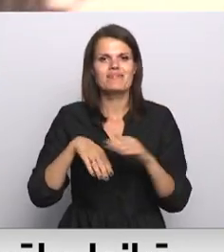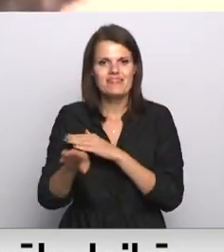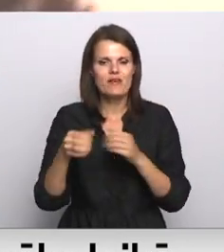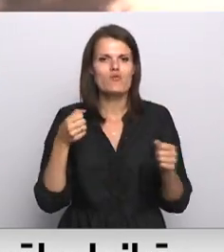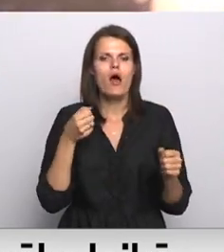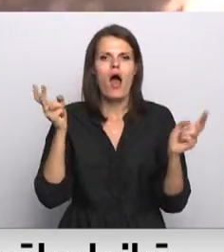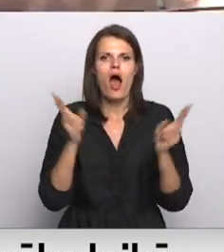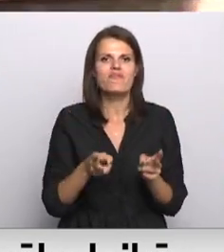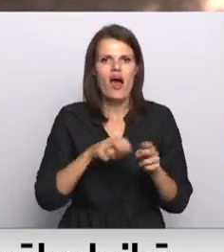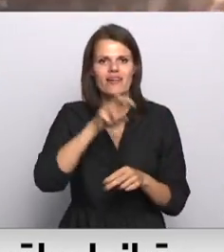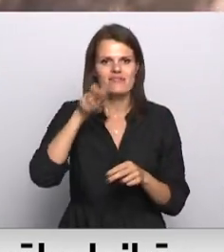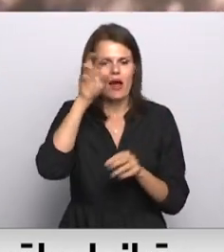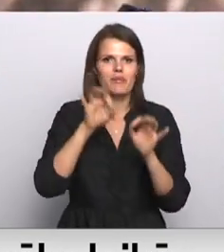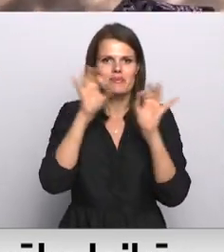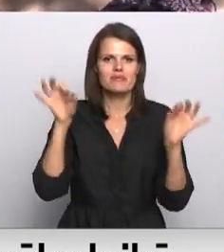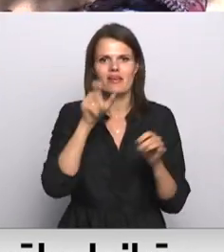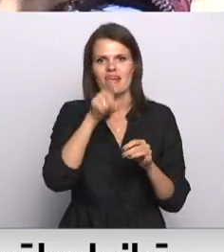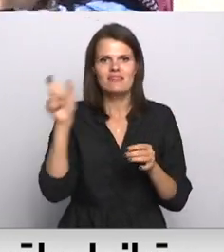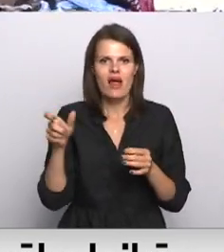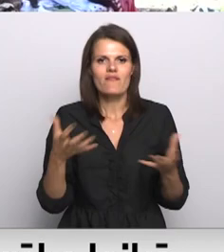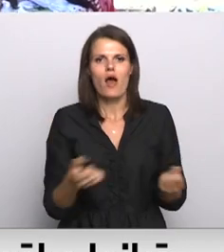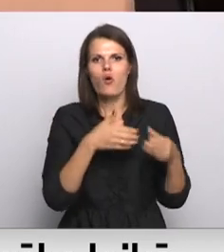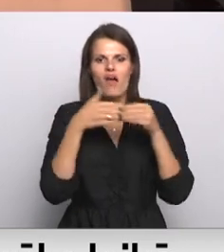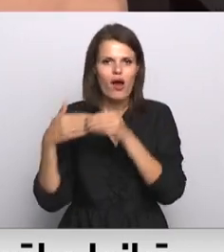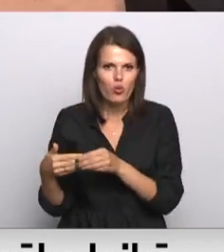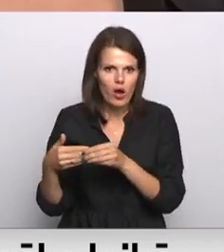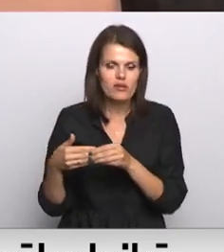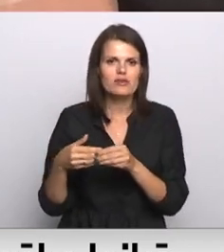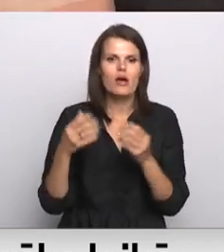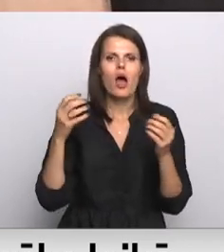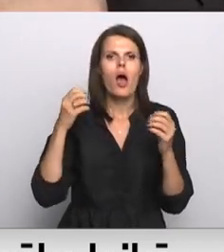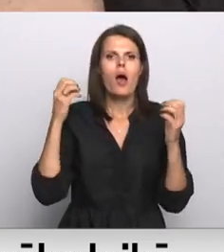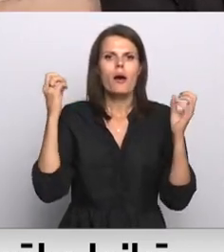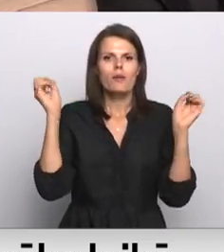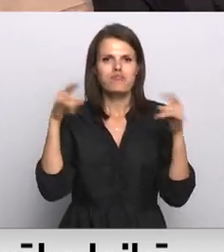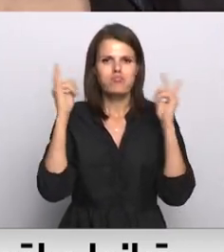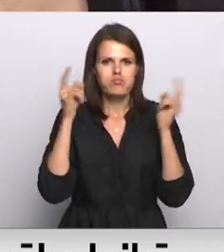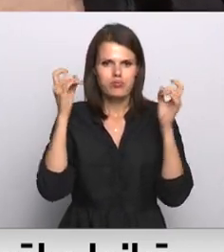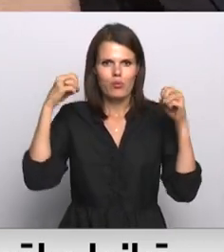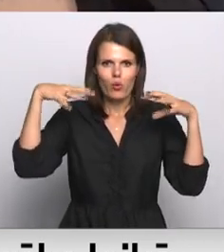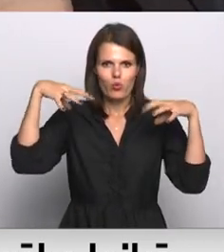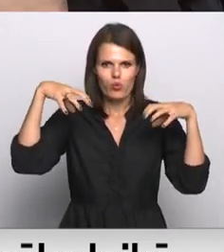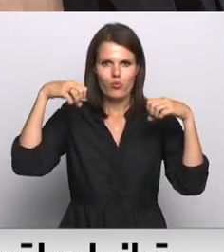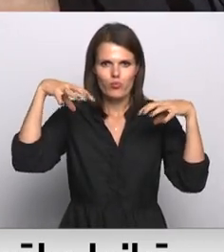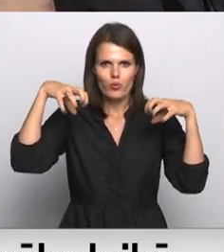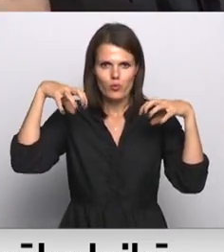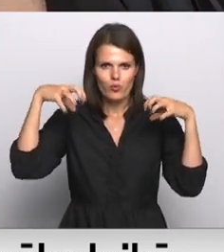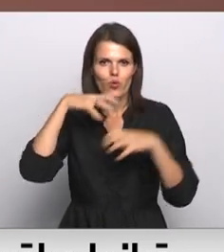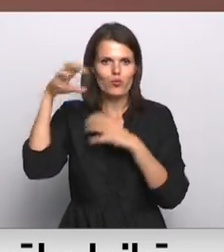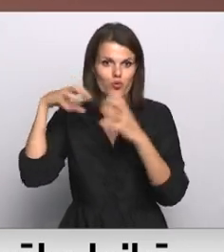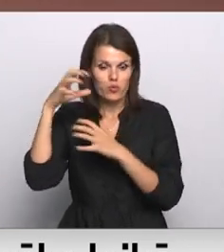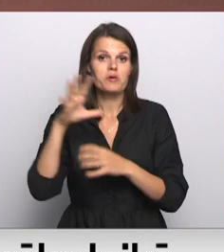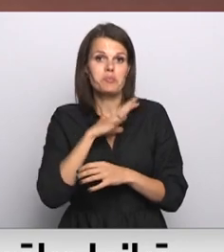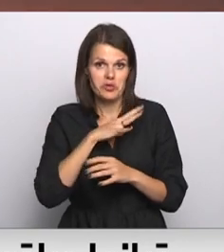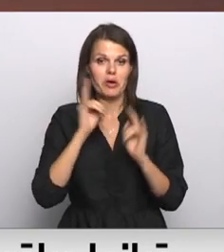avārijas kāpnēm tika uzsākta iedzīvotāja evakuācija. Dūmu detektori ēkā bija nostrādājuši, taču iedzīvotāji to signāls nesot